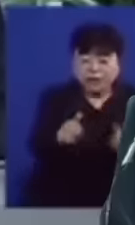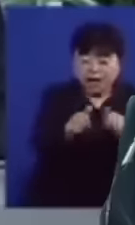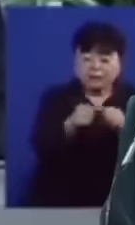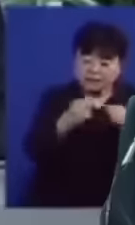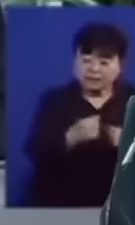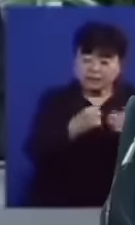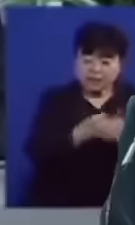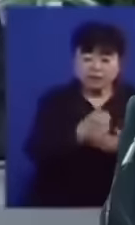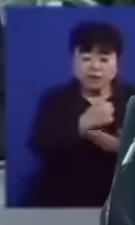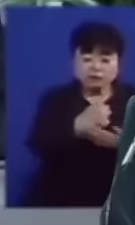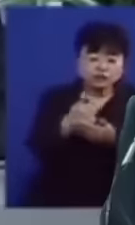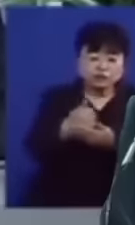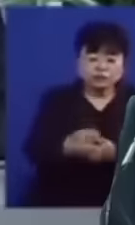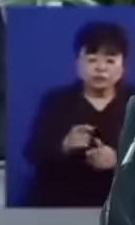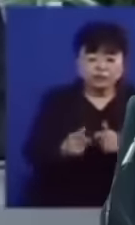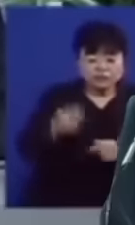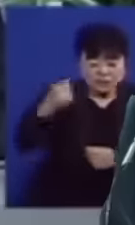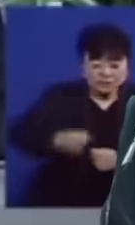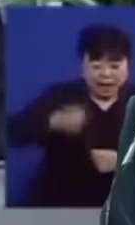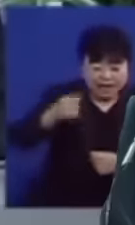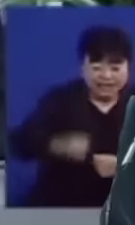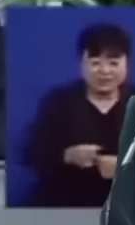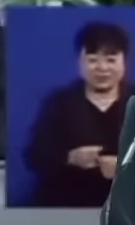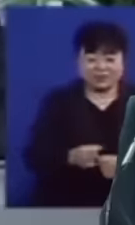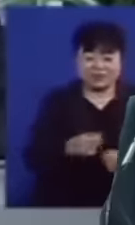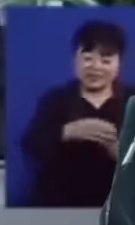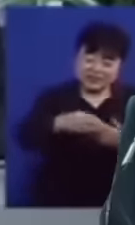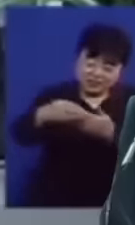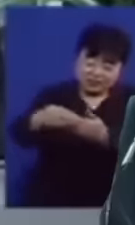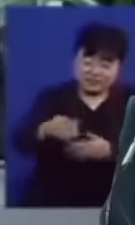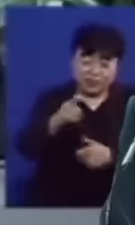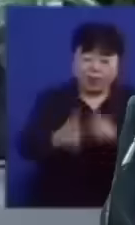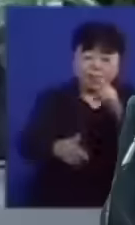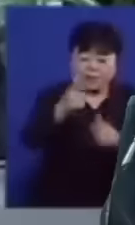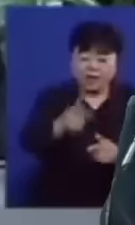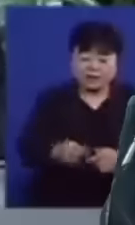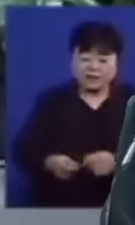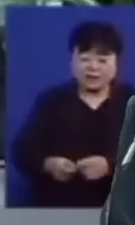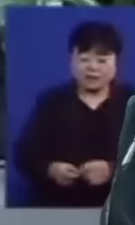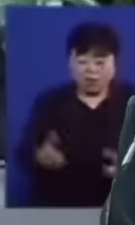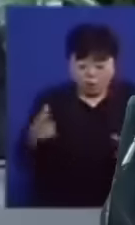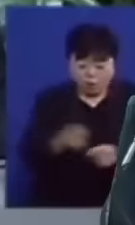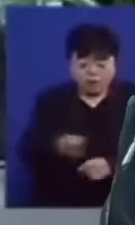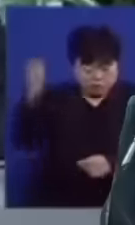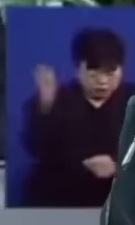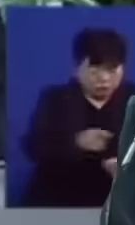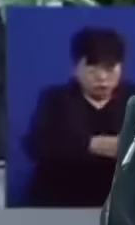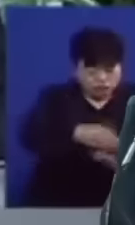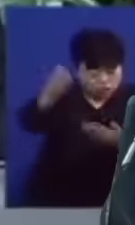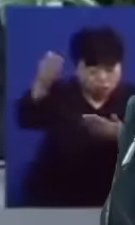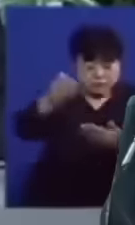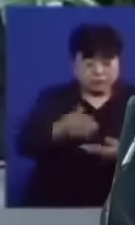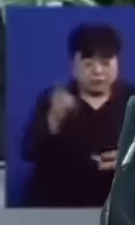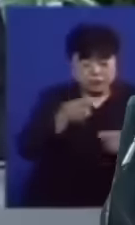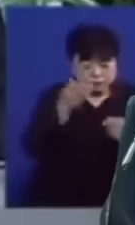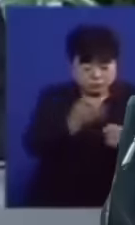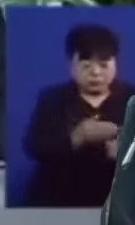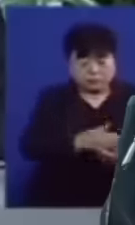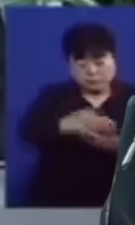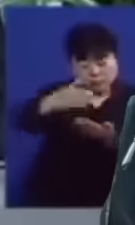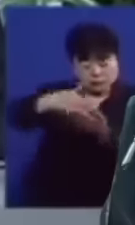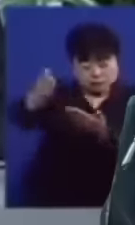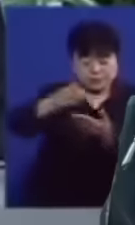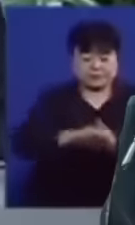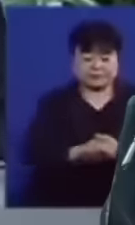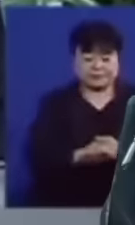계심으로 주님은 지팡이를 들고 우리를 이끌어주시고 막대기를 들고 원수를 쳐주어서 상처 입지 않게